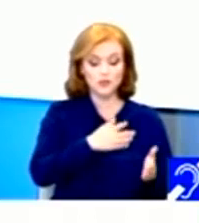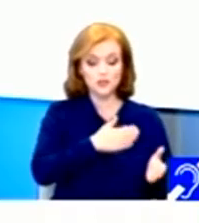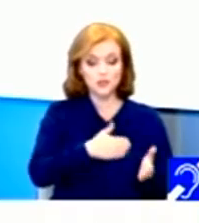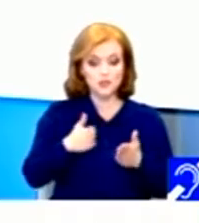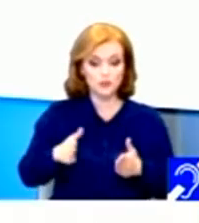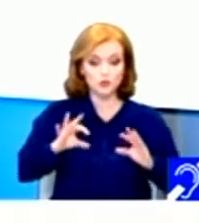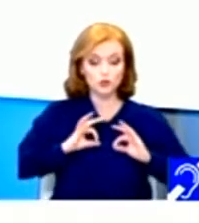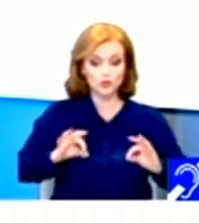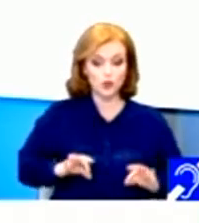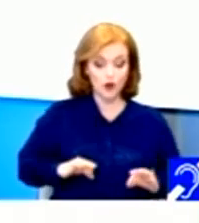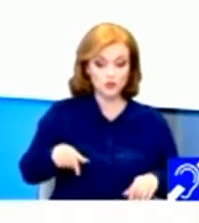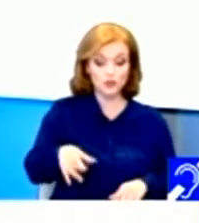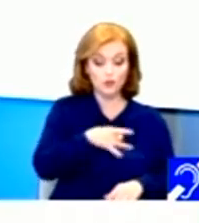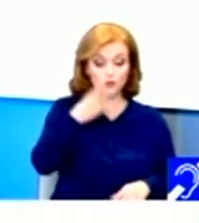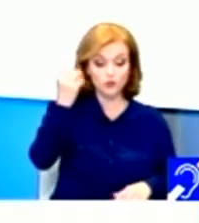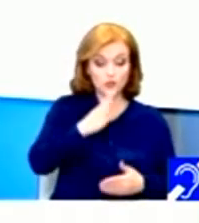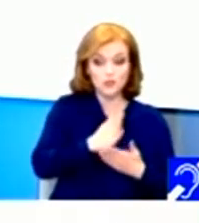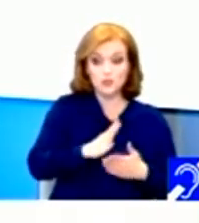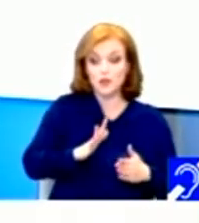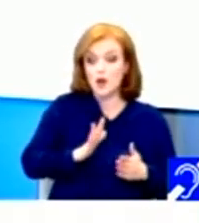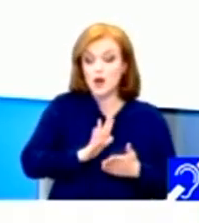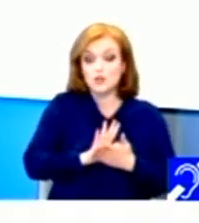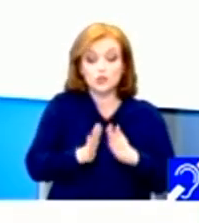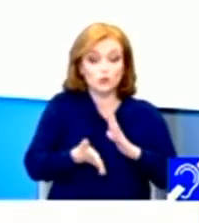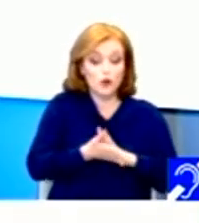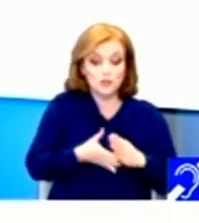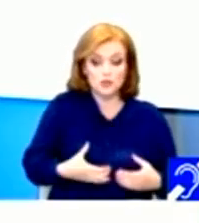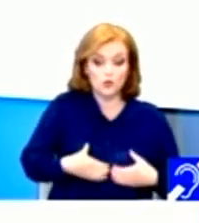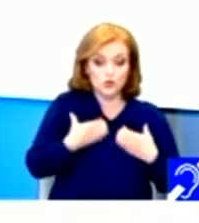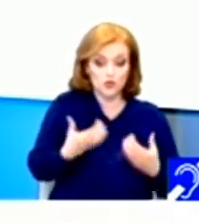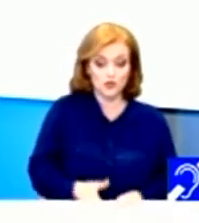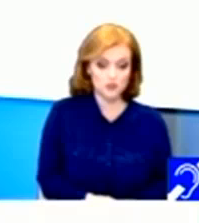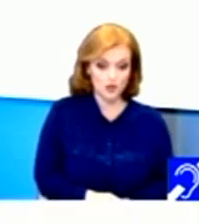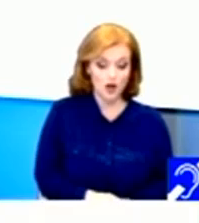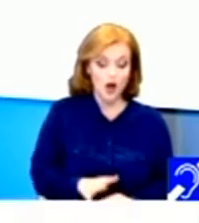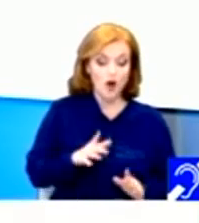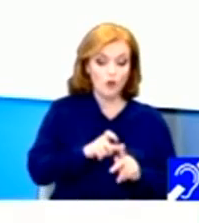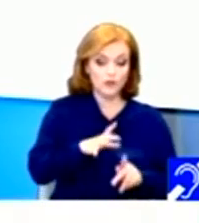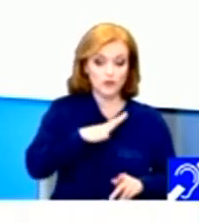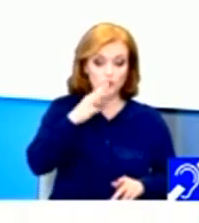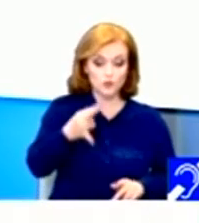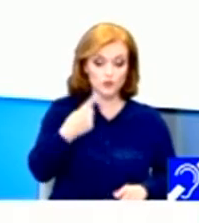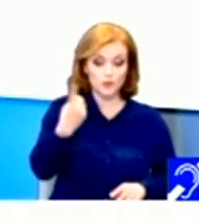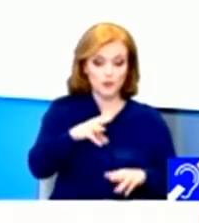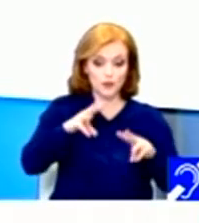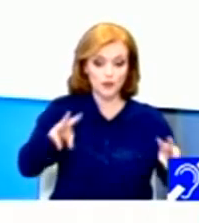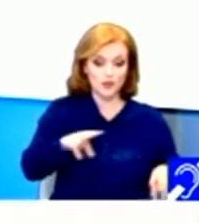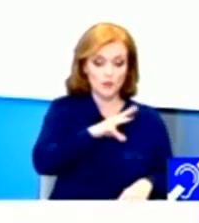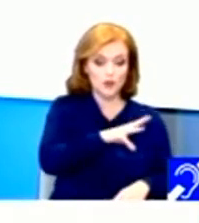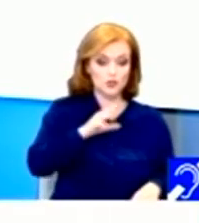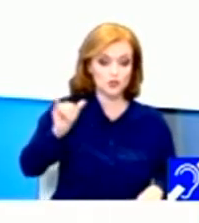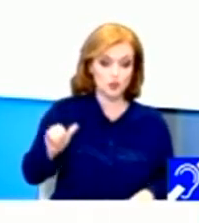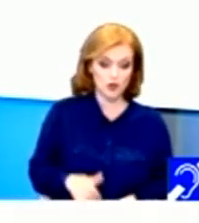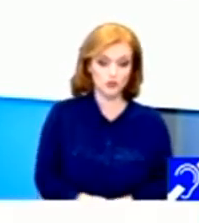Republica Moldova este într-o situație dezastruoasă. Declarația aparține premierului Maia Sandu, care califică drept aberantă decizia de